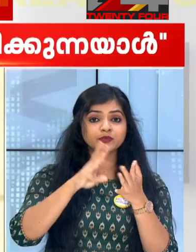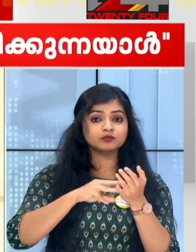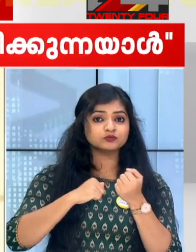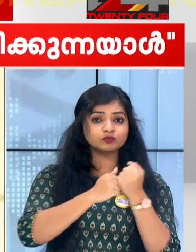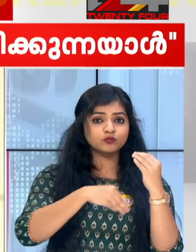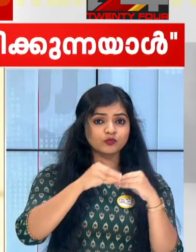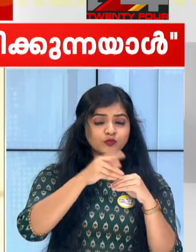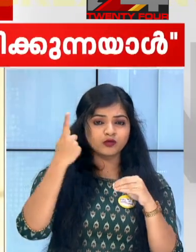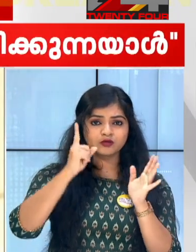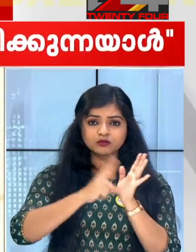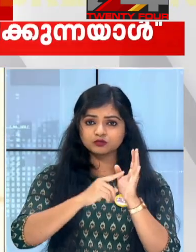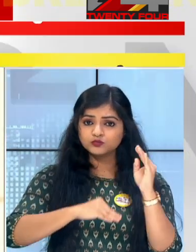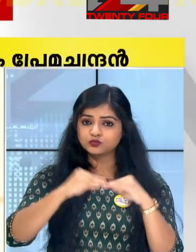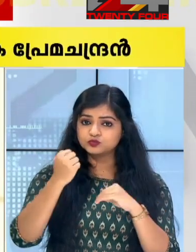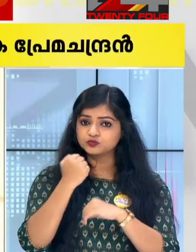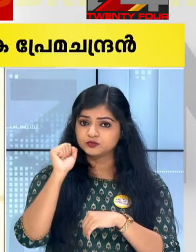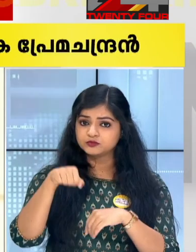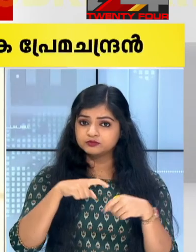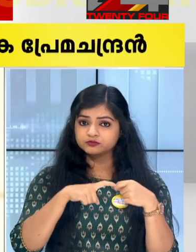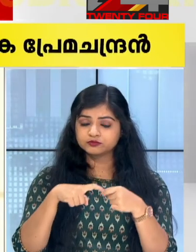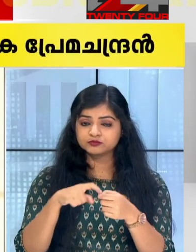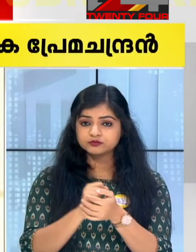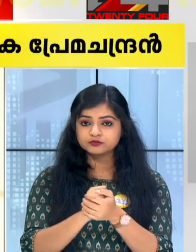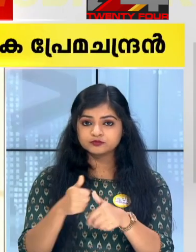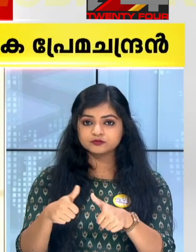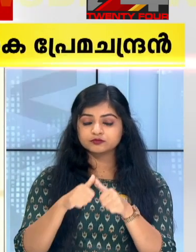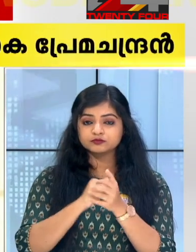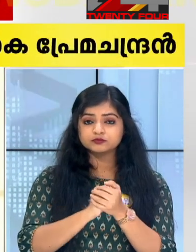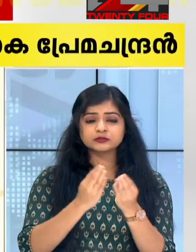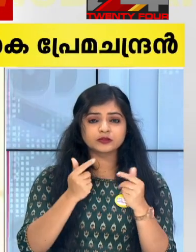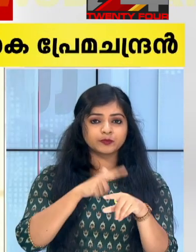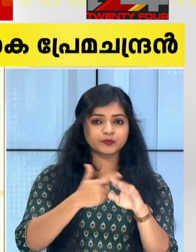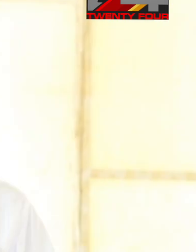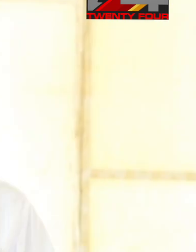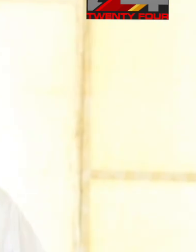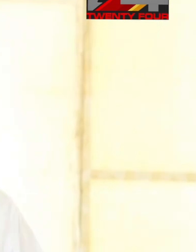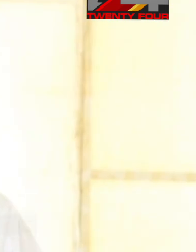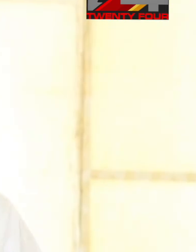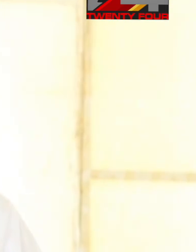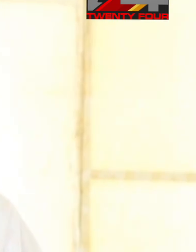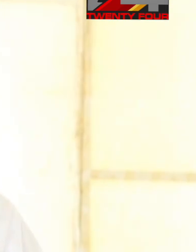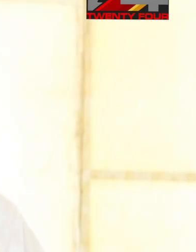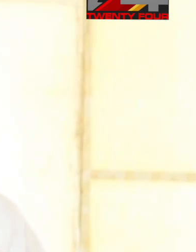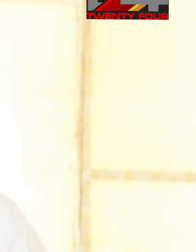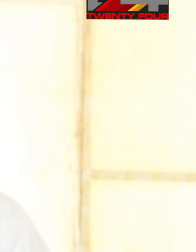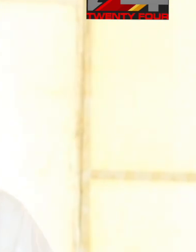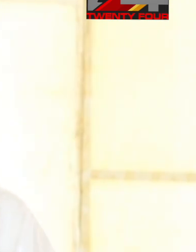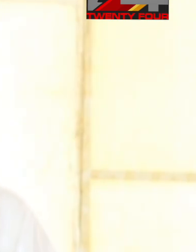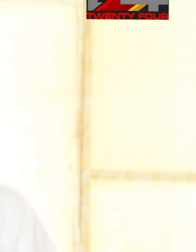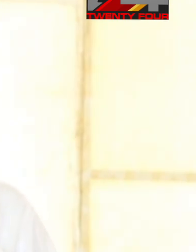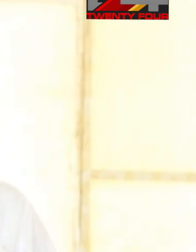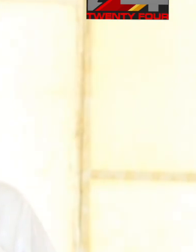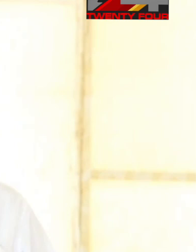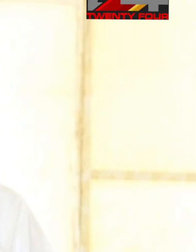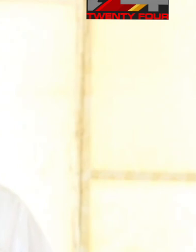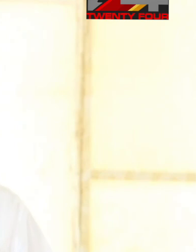കൂടുതൽ രൂക്ഷമാവില്ലേ? ഗൂഗിൾ അല്പസമയം മുമ്പാണ് ഈ കൊല്ലം കുണ്ട്ര പള്ളിമുക്കിൽ റെയിൽവേ